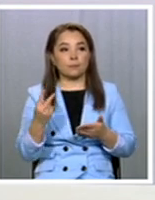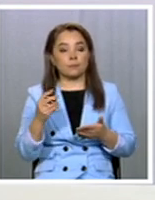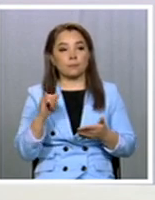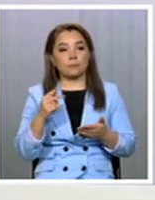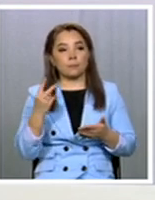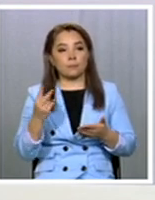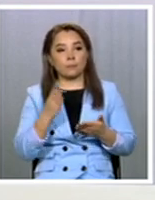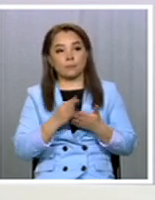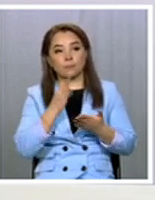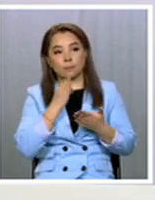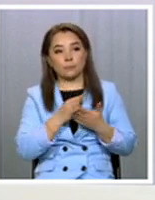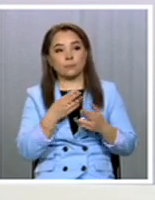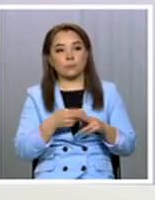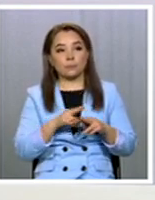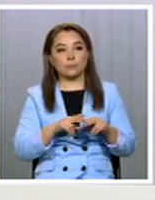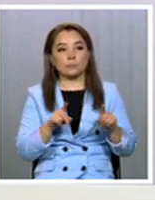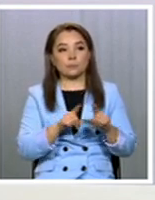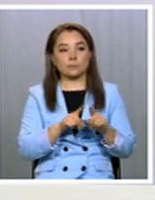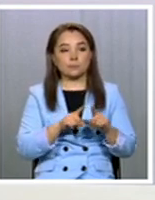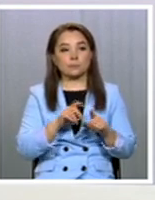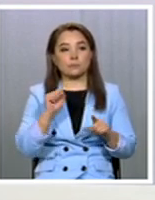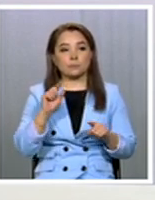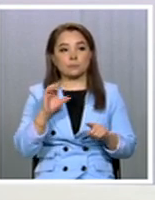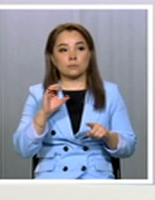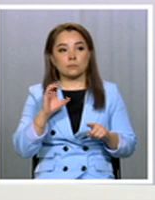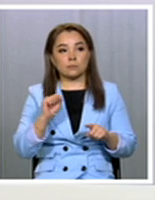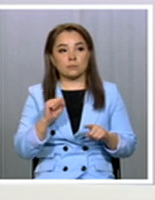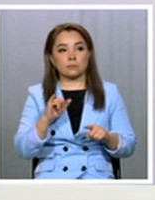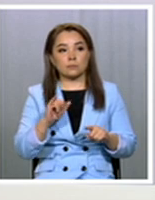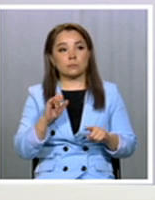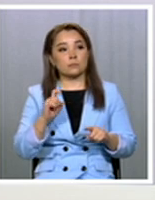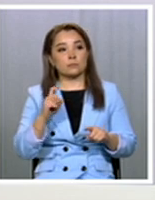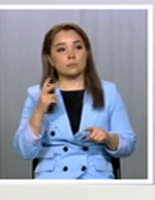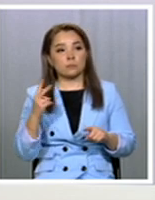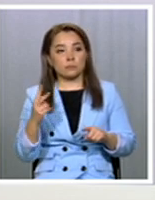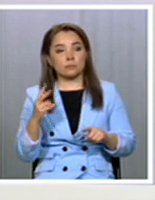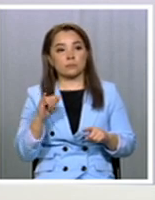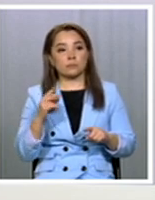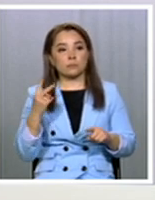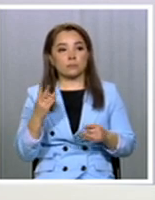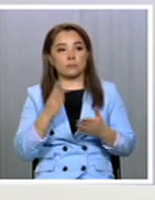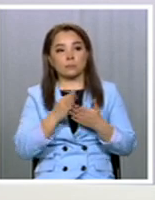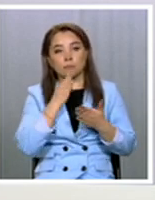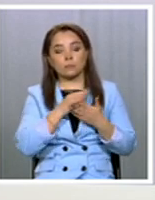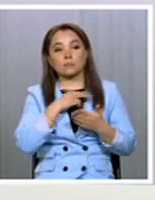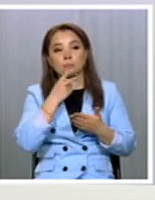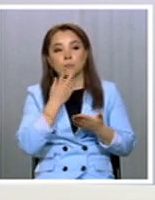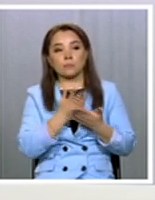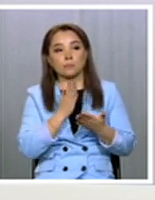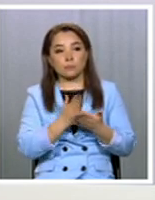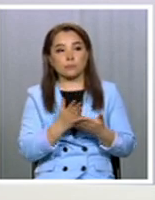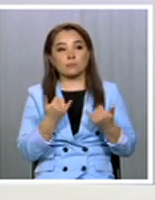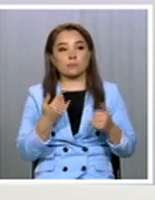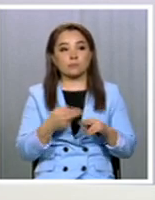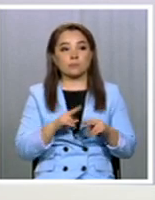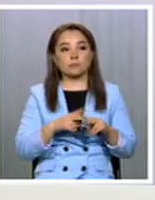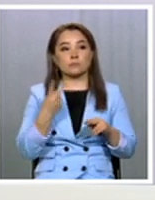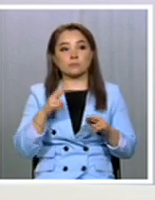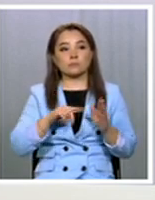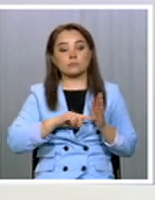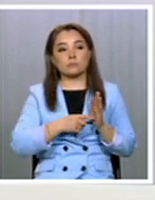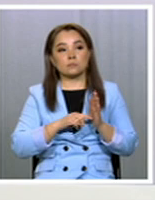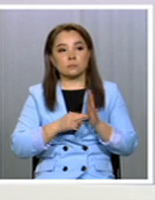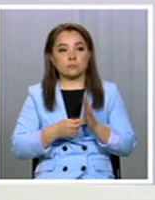y2. Яғни мен бұлай айтқанда оның абсциссасы x2, ординатасы y2 екенін түсініп тұрсыздар. Енді бұл екі нүктенің ара